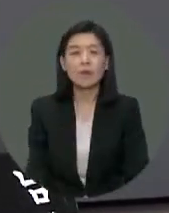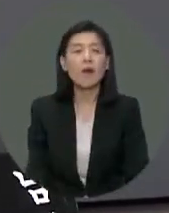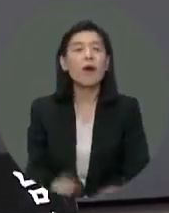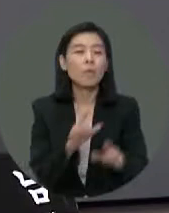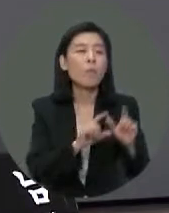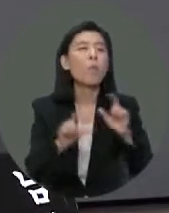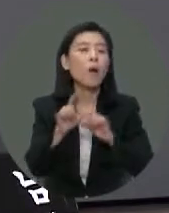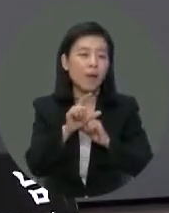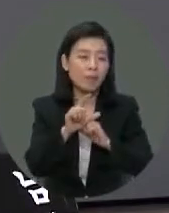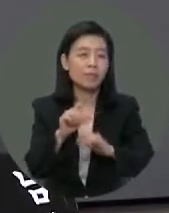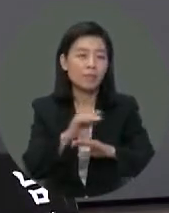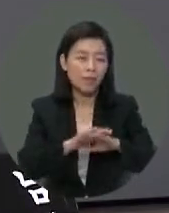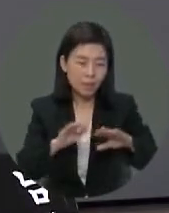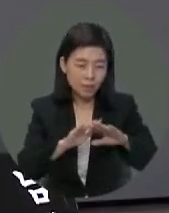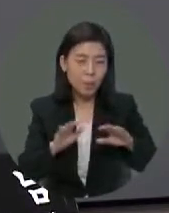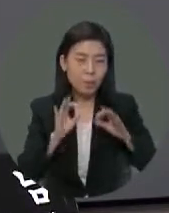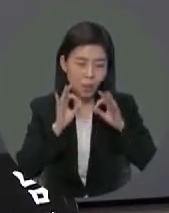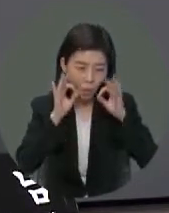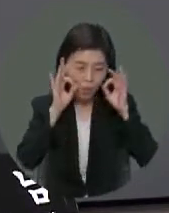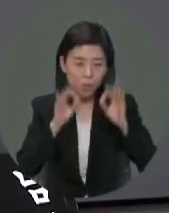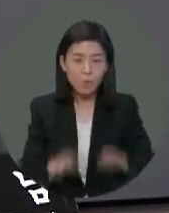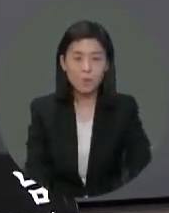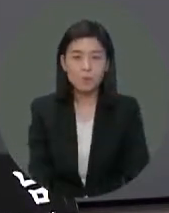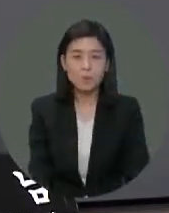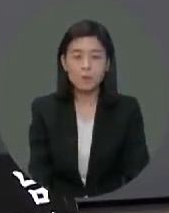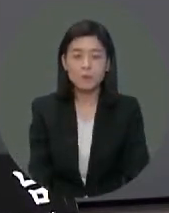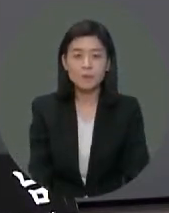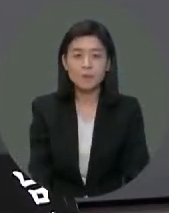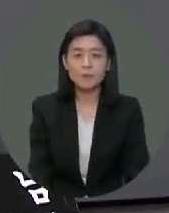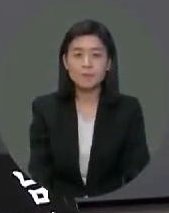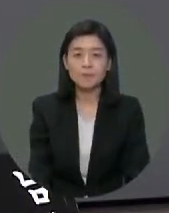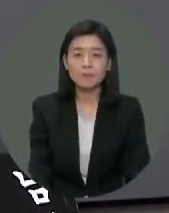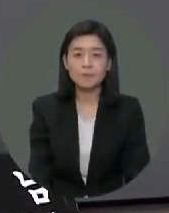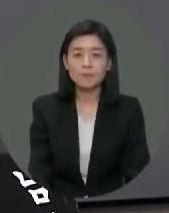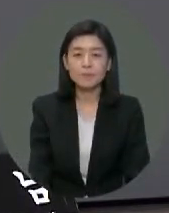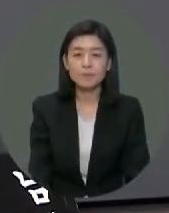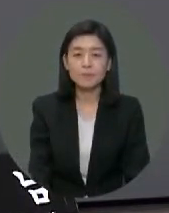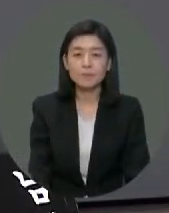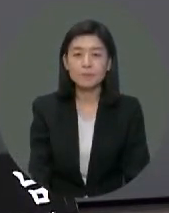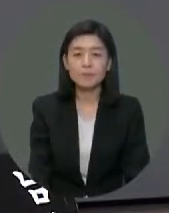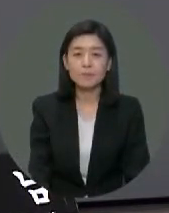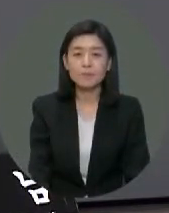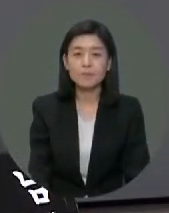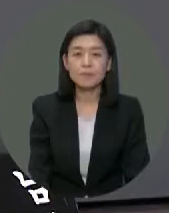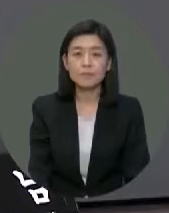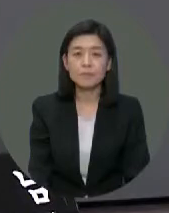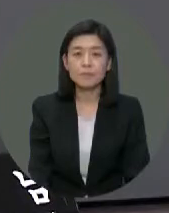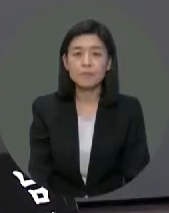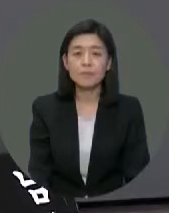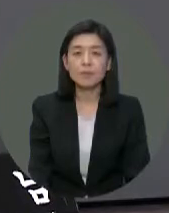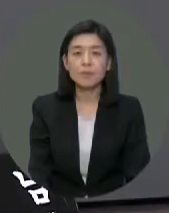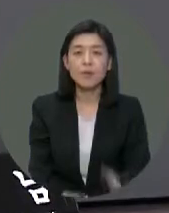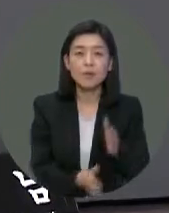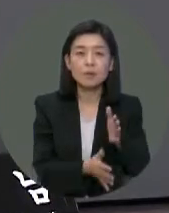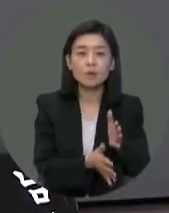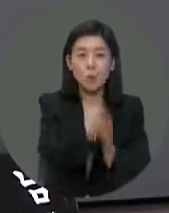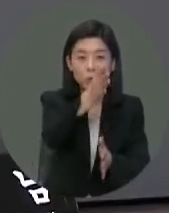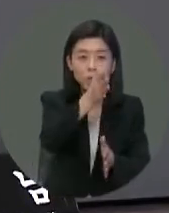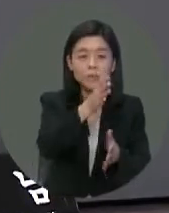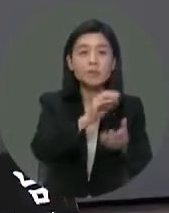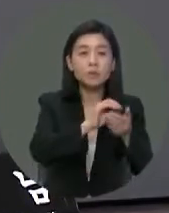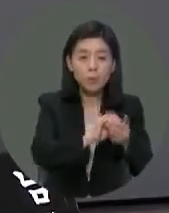줄일 수 있도록 이렇게 해주시고요 지금 도시농협하고 이제 지역 농협 차이가